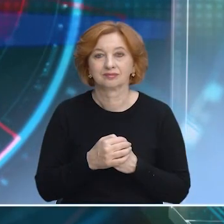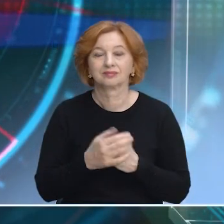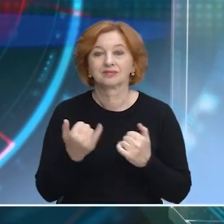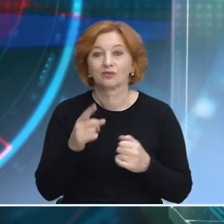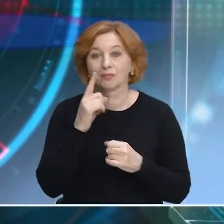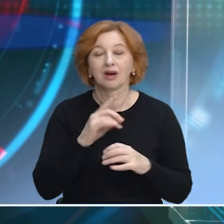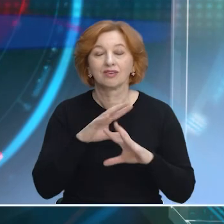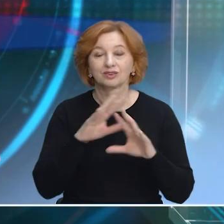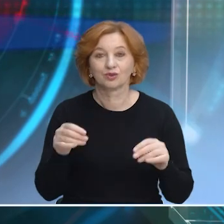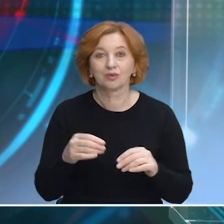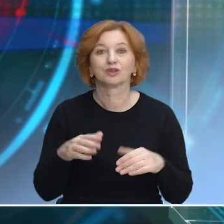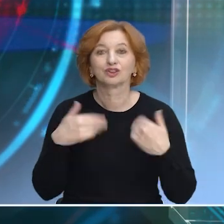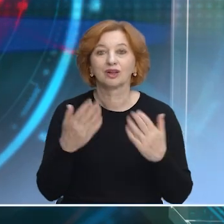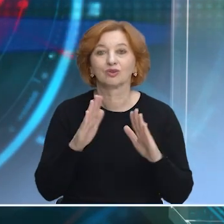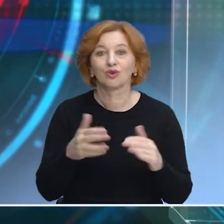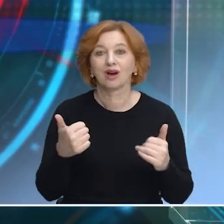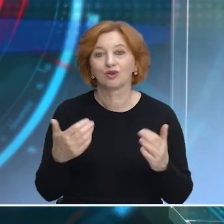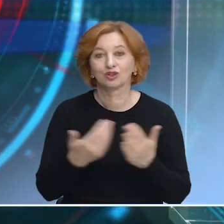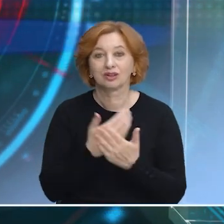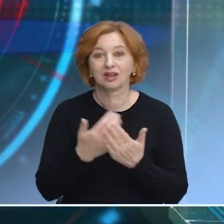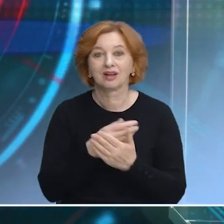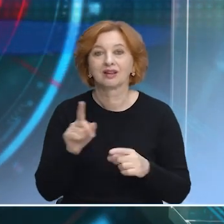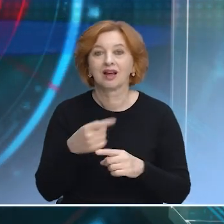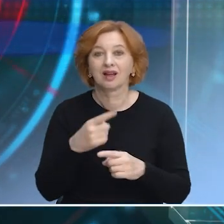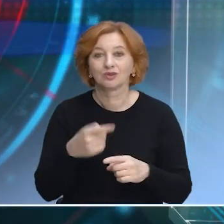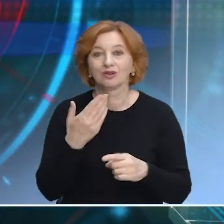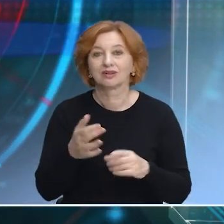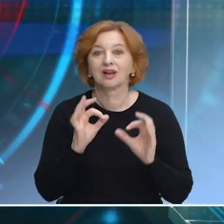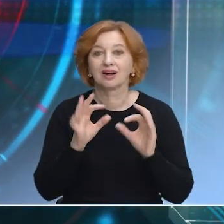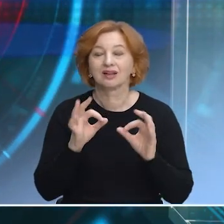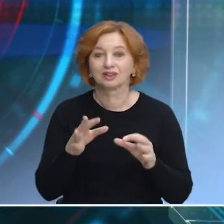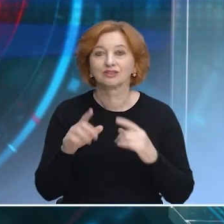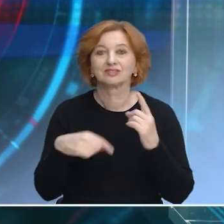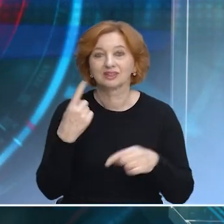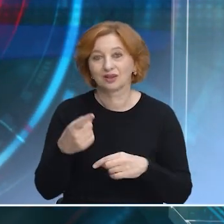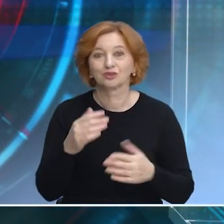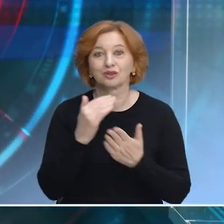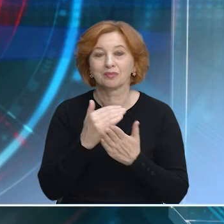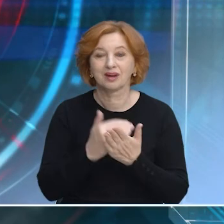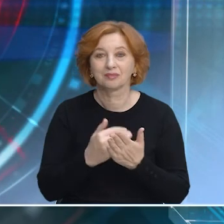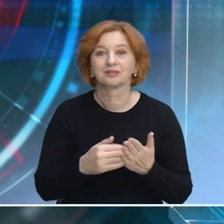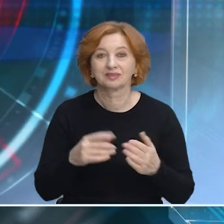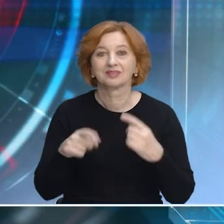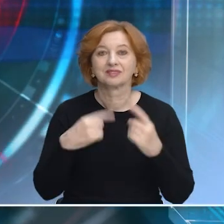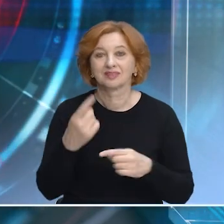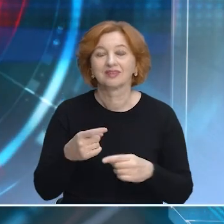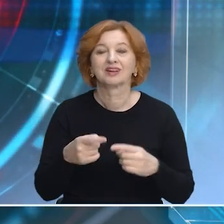понятно. На сегодня это все. Мы желаем вам только хороших новостей, о которых с удовольствием расскажем в нашей следующей программе.